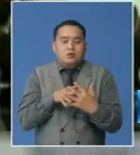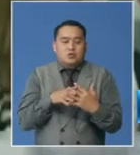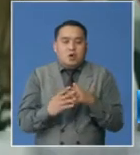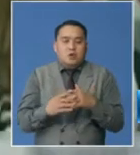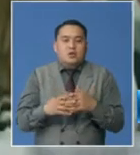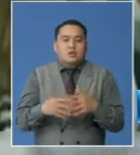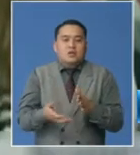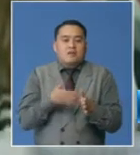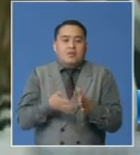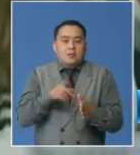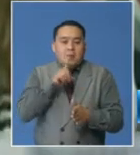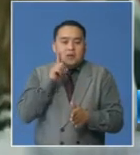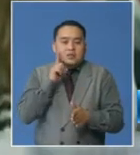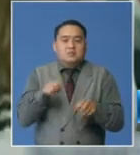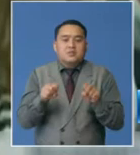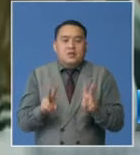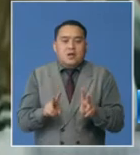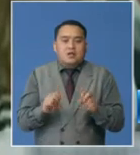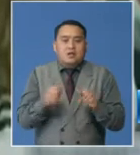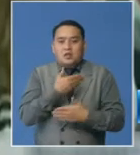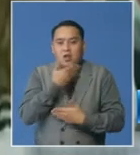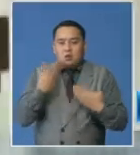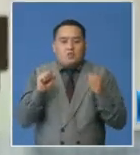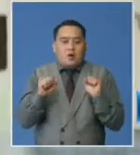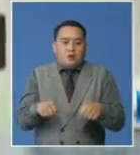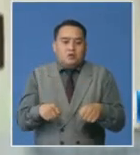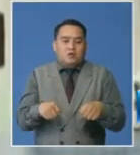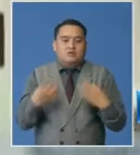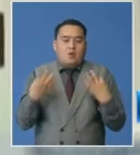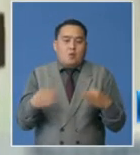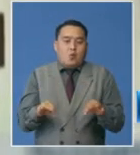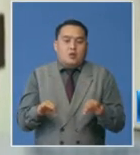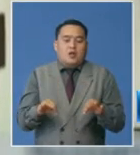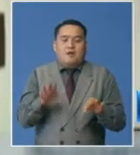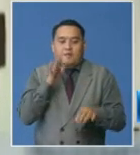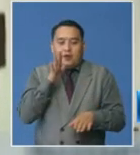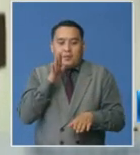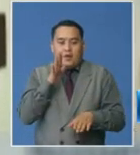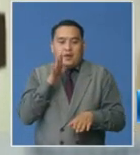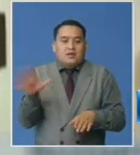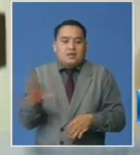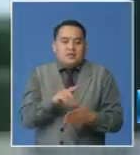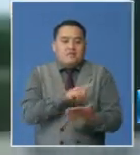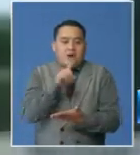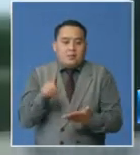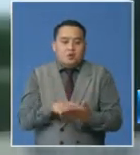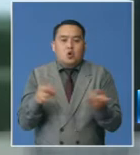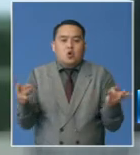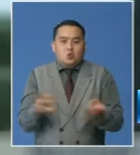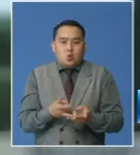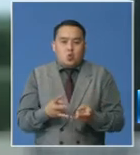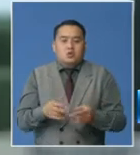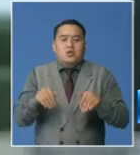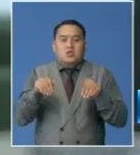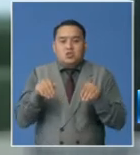молодых специалистов. Нет возможности организовать полноценный досуг подрастающего поколения. Все эти вопросы нуждаются в